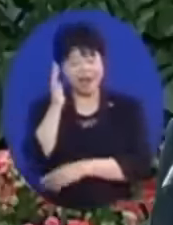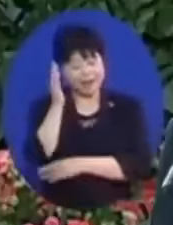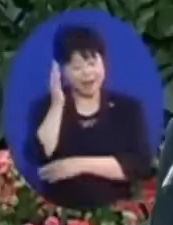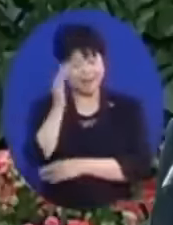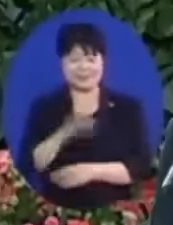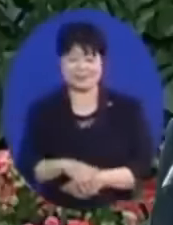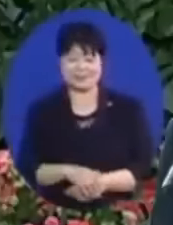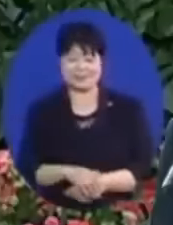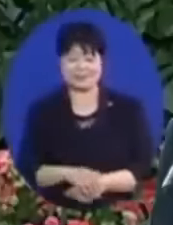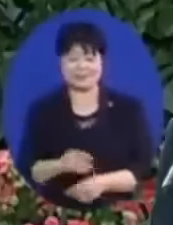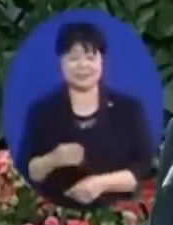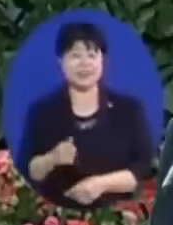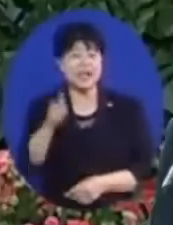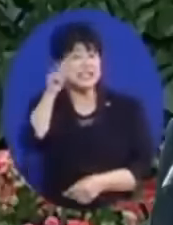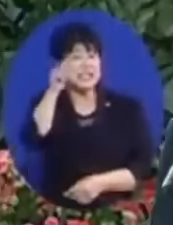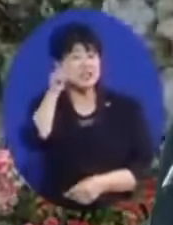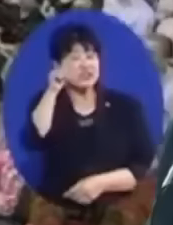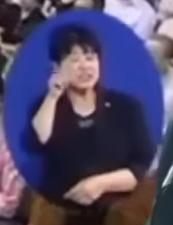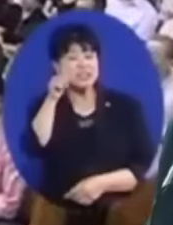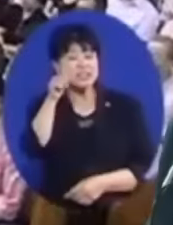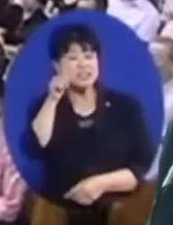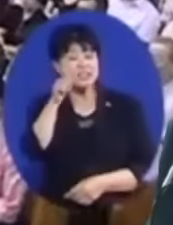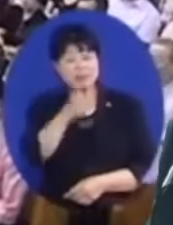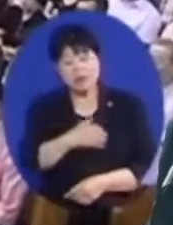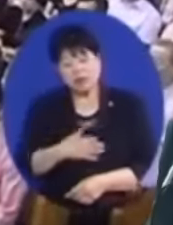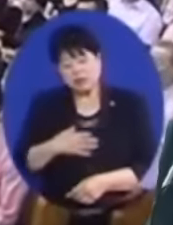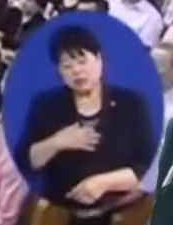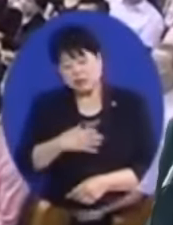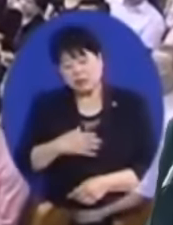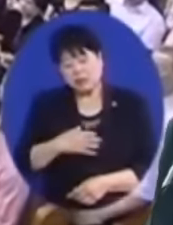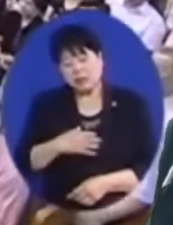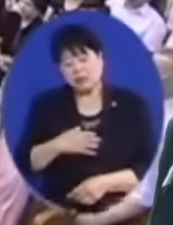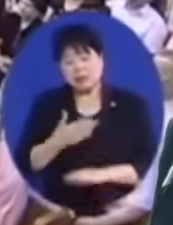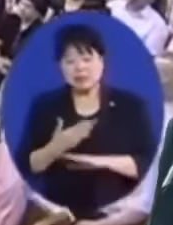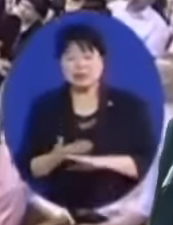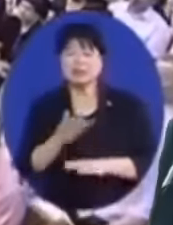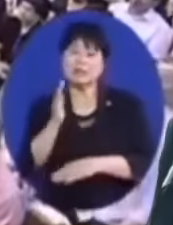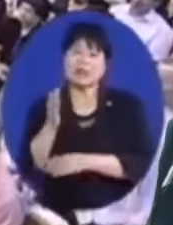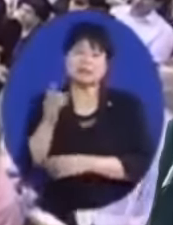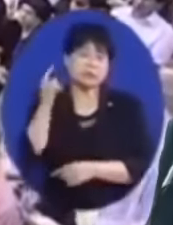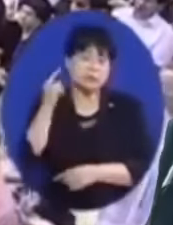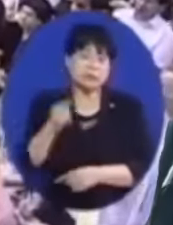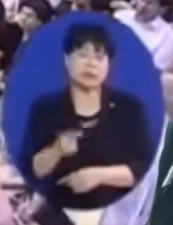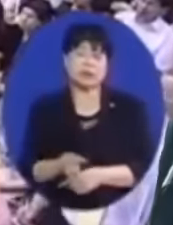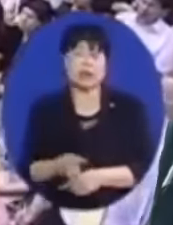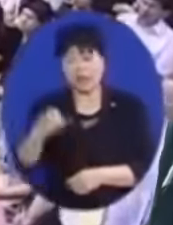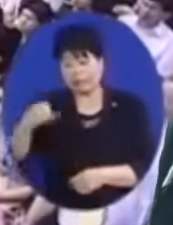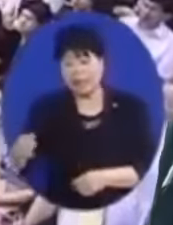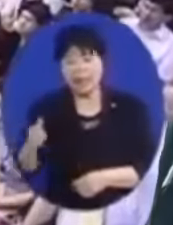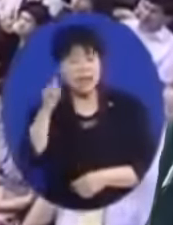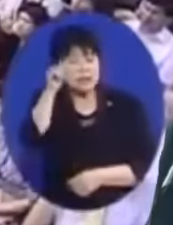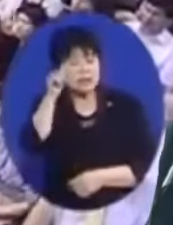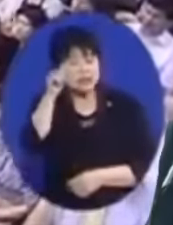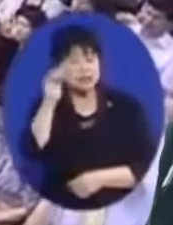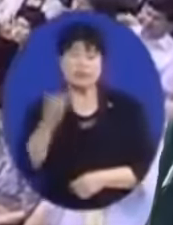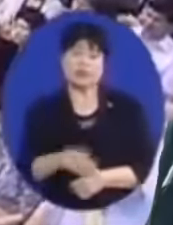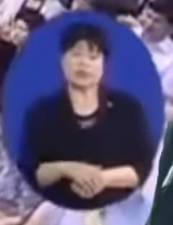딸아이가 사춘기가 되었을 때 나는 걱정이 되었습니다. 다른 사람들의 이야기를 들어보니 딸들이 사춘기가